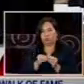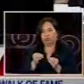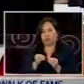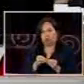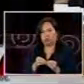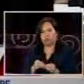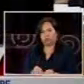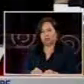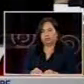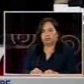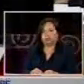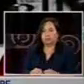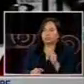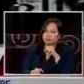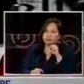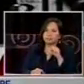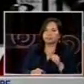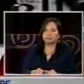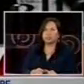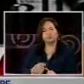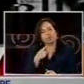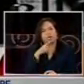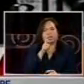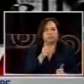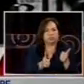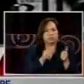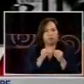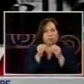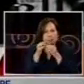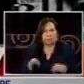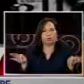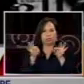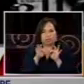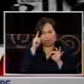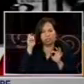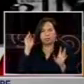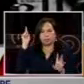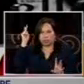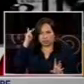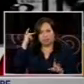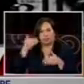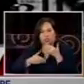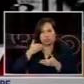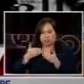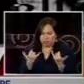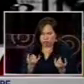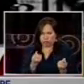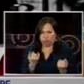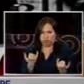Honor. Alin ho rito ang mas matimbang? Dahil political process nga ito,